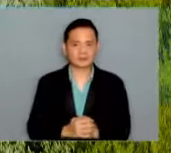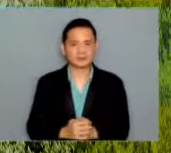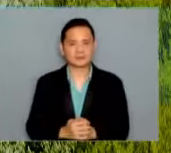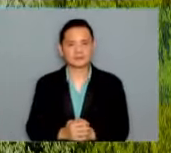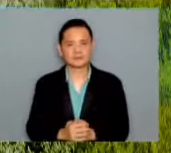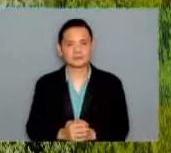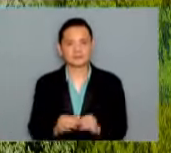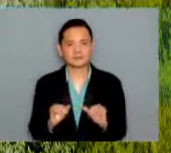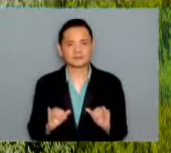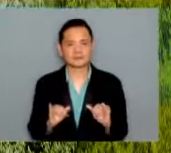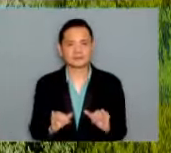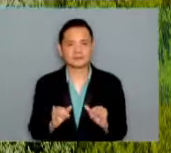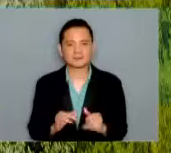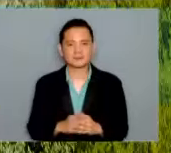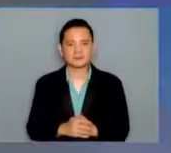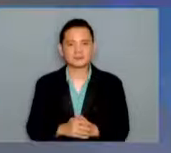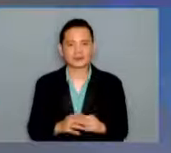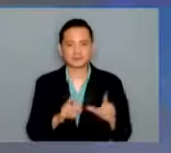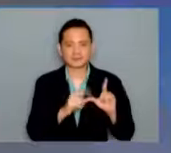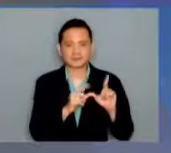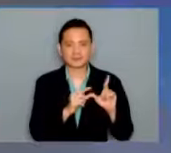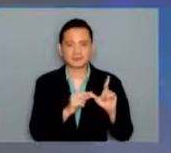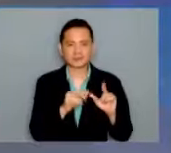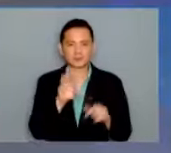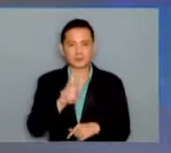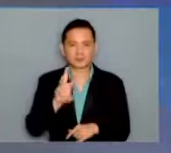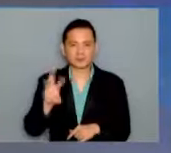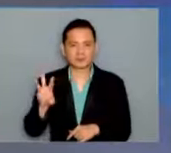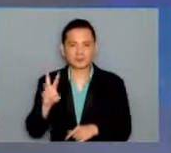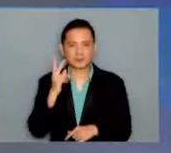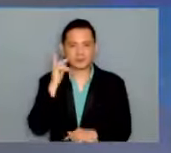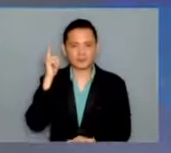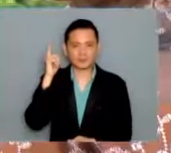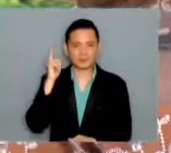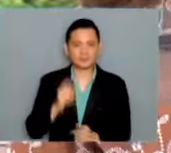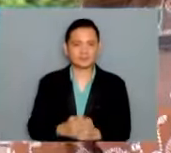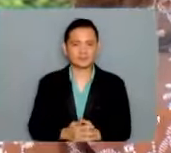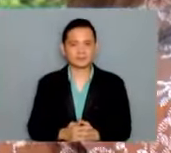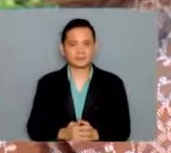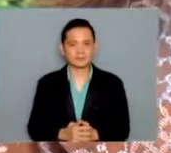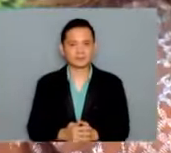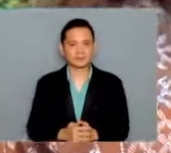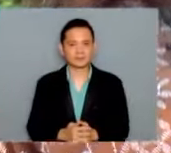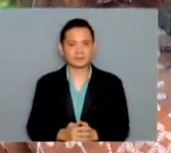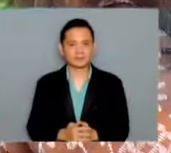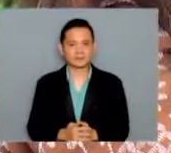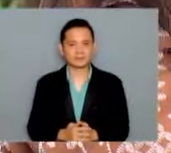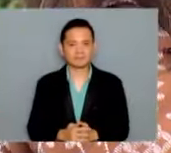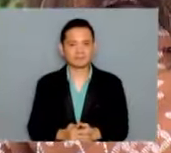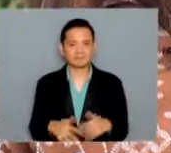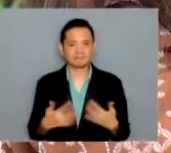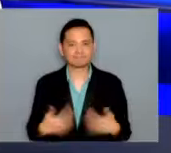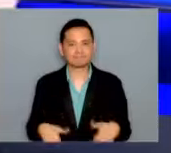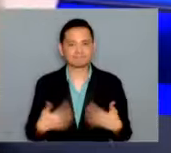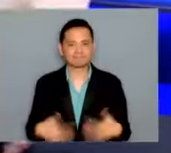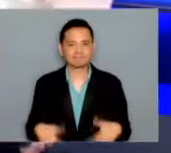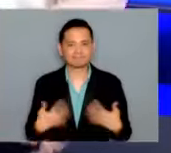www.runrio.com para sa mga detalye niya. Apo, or sa ano po, sa trilogyrunasia.com. Alright. 3 energy ni Coach